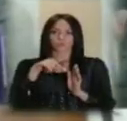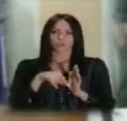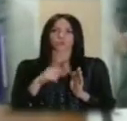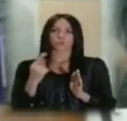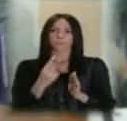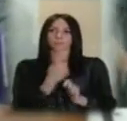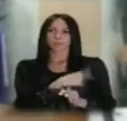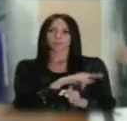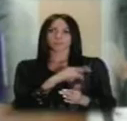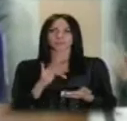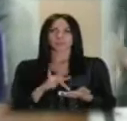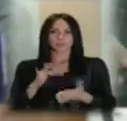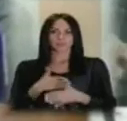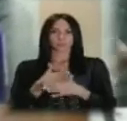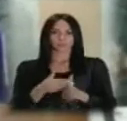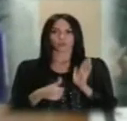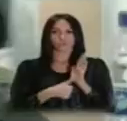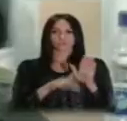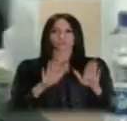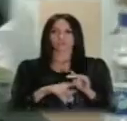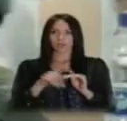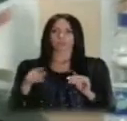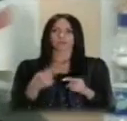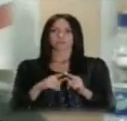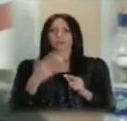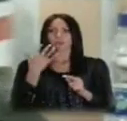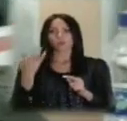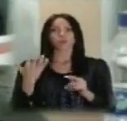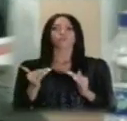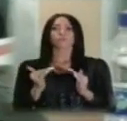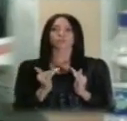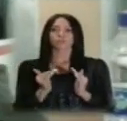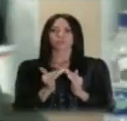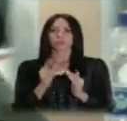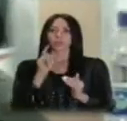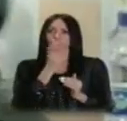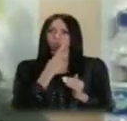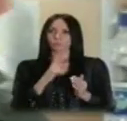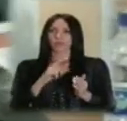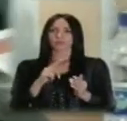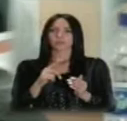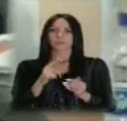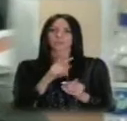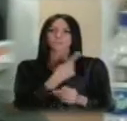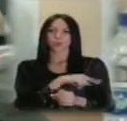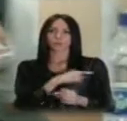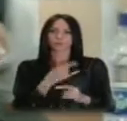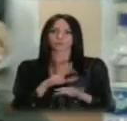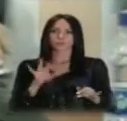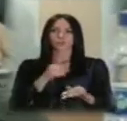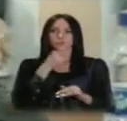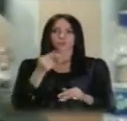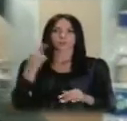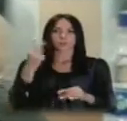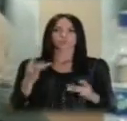первинно-медико-санітарної допомоги. 6 закладів – пологовий будинок, геріатрія, стомат, поліклініка, дитяча, доросла, психоневрологічна,